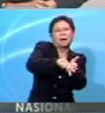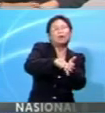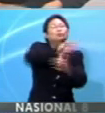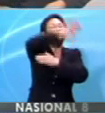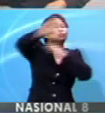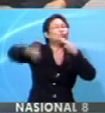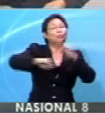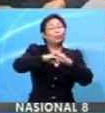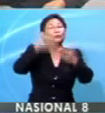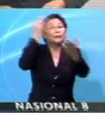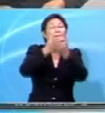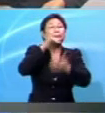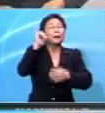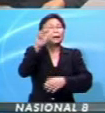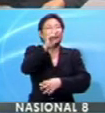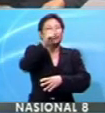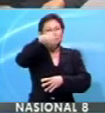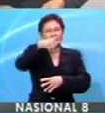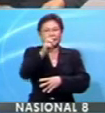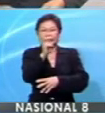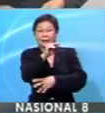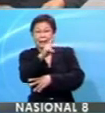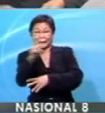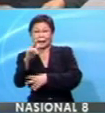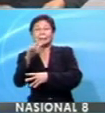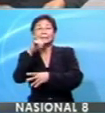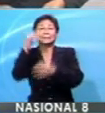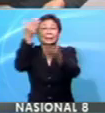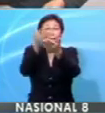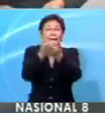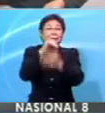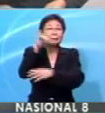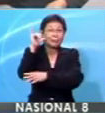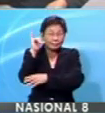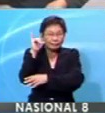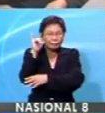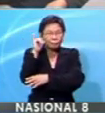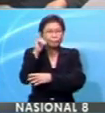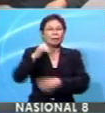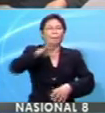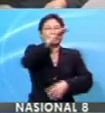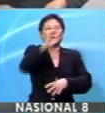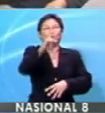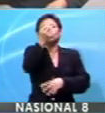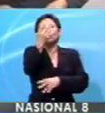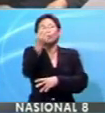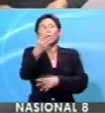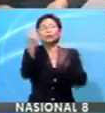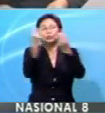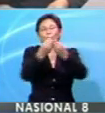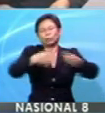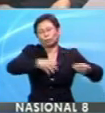keseluruhan setakat semalam Kementerian Perdagangan dalam negeri koperasi dan kepenggunaan kpdnkk menerima 412